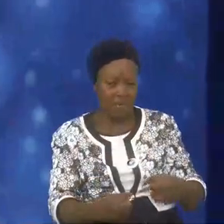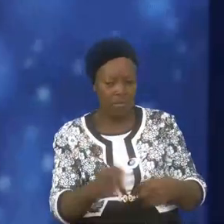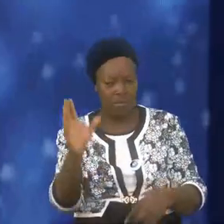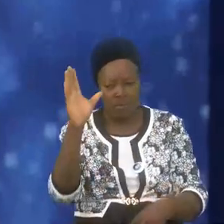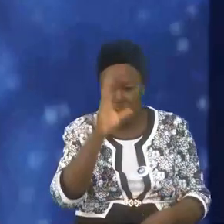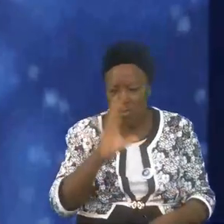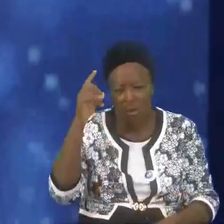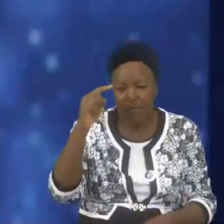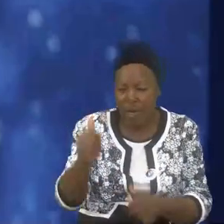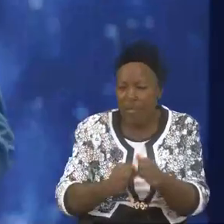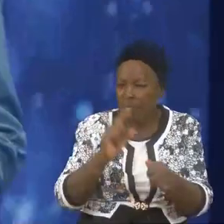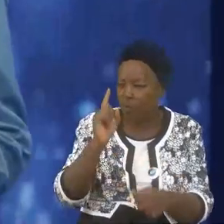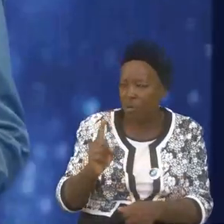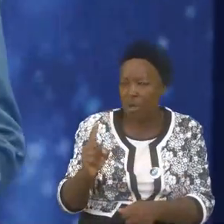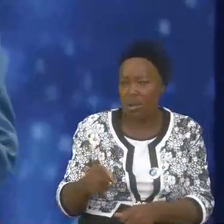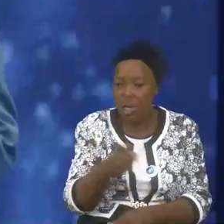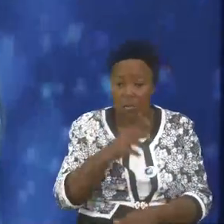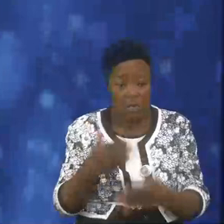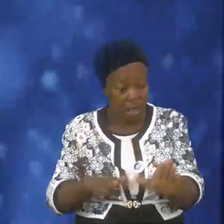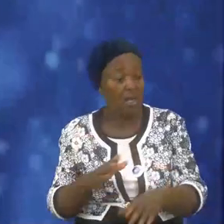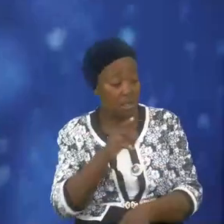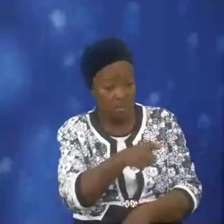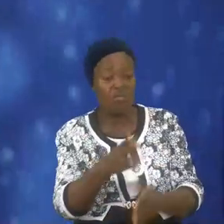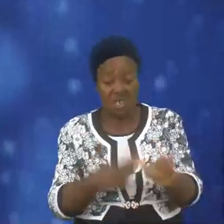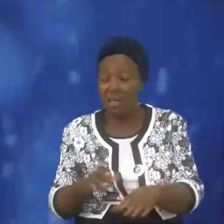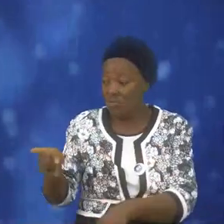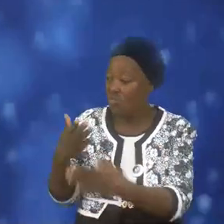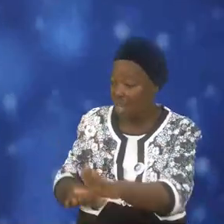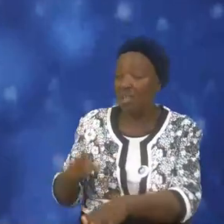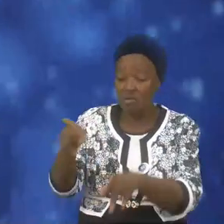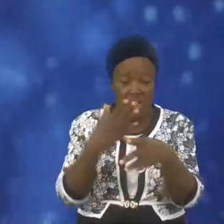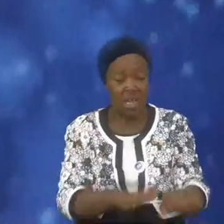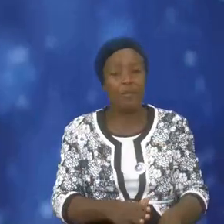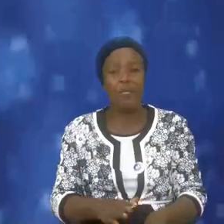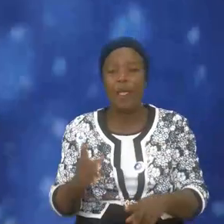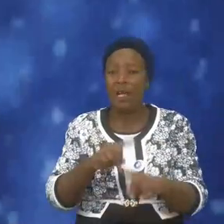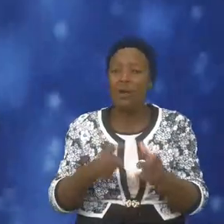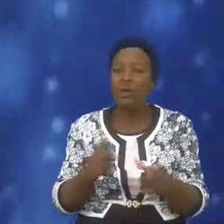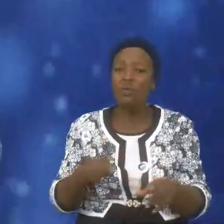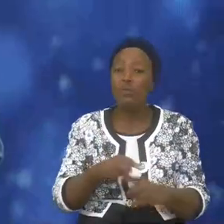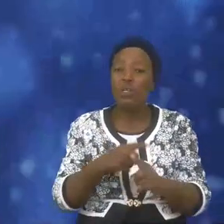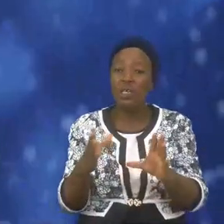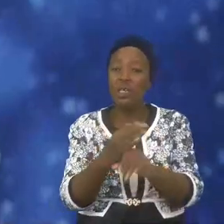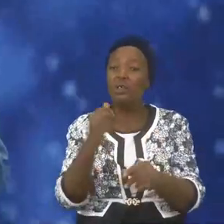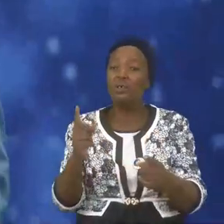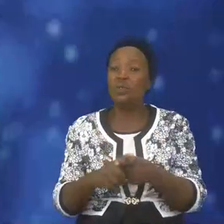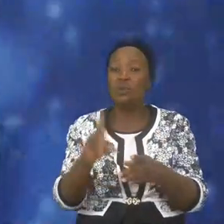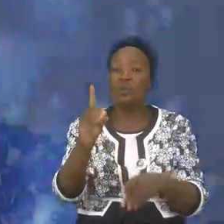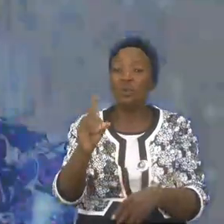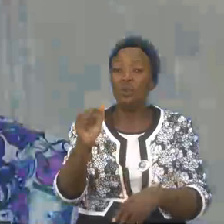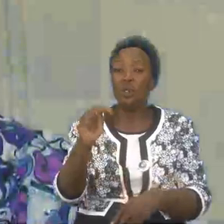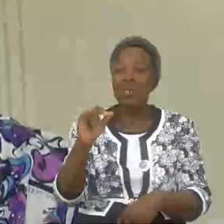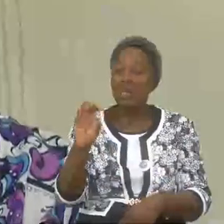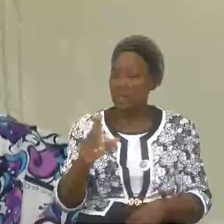le geôlier était venu cherchant tout le monde. Ils vont mourir, ils vont mourir, ils vont mourir. Quand ils sont venus vers Daniel, Daniel a